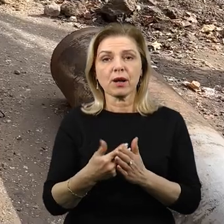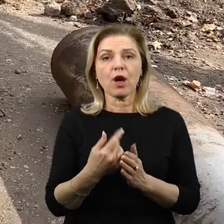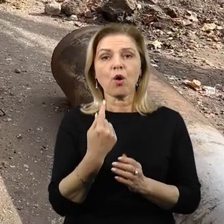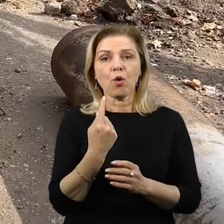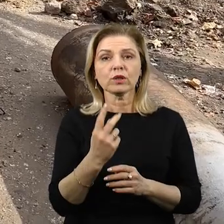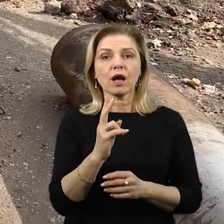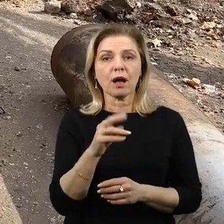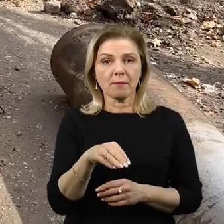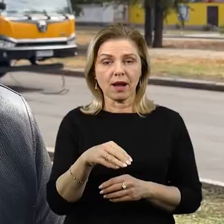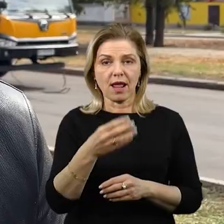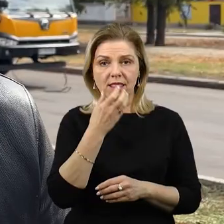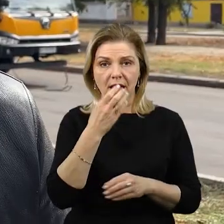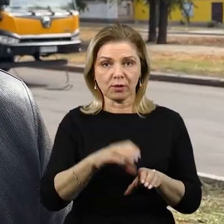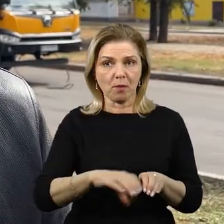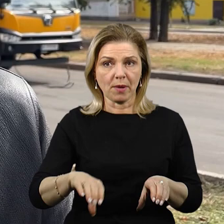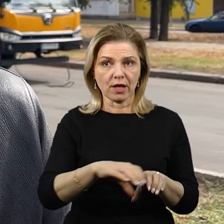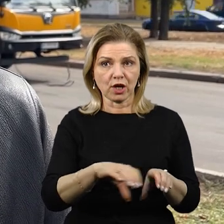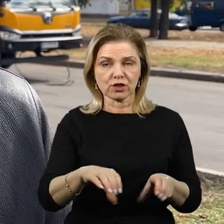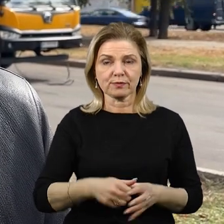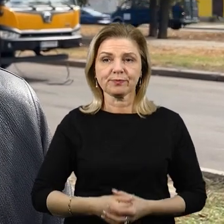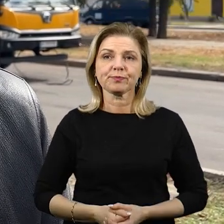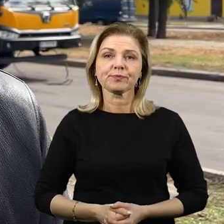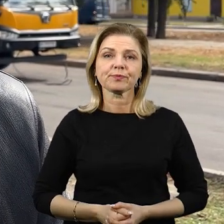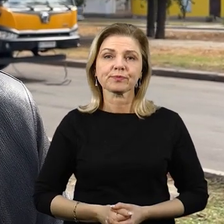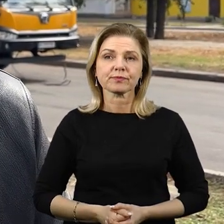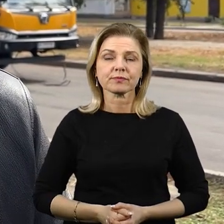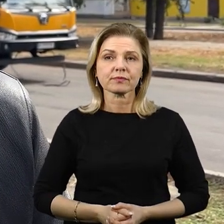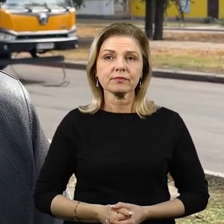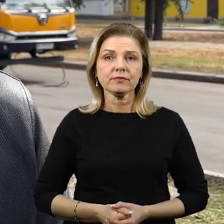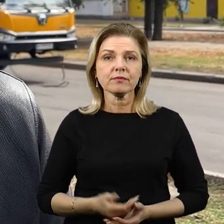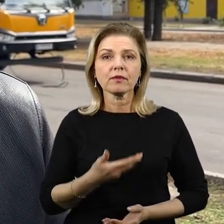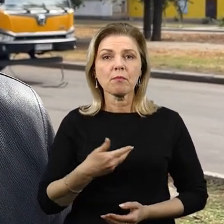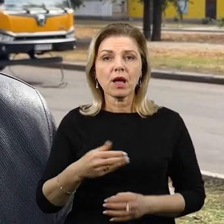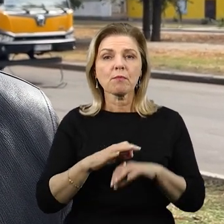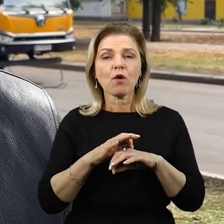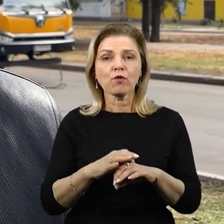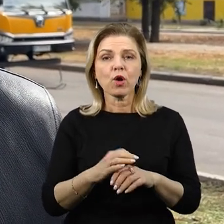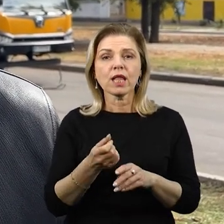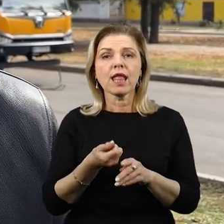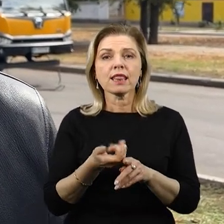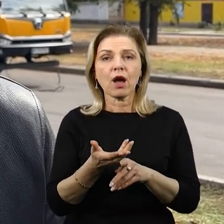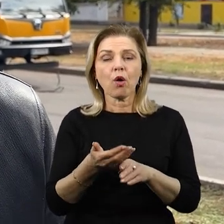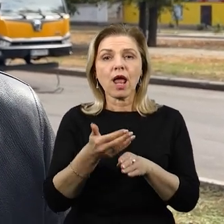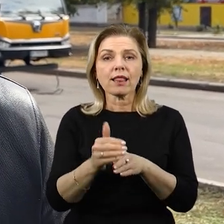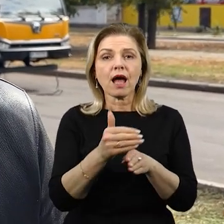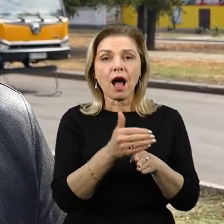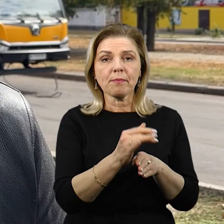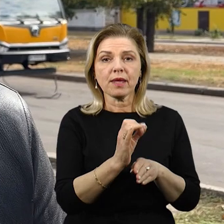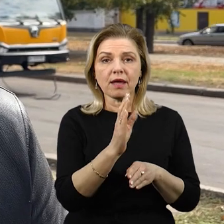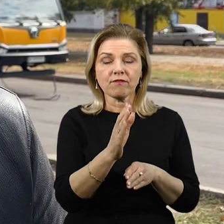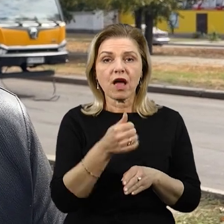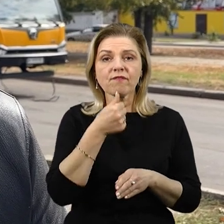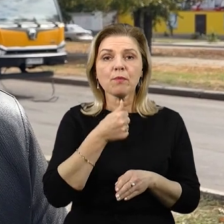клометра тепломереж була проведено декілька етапів гідравлічних випробувань за